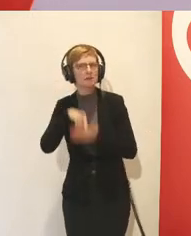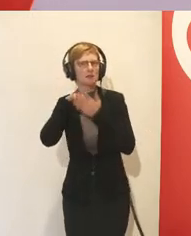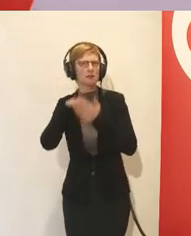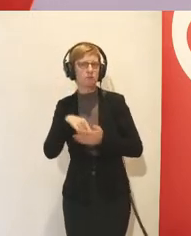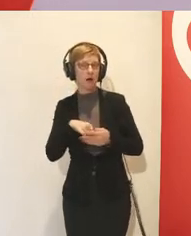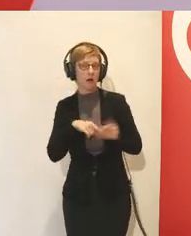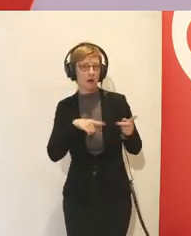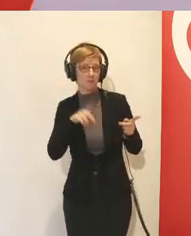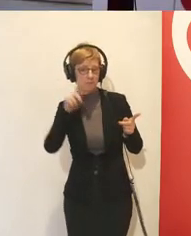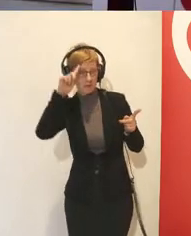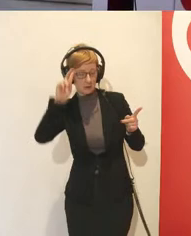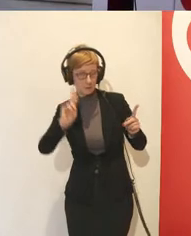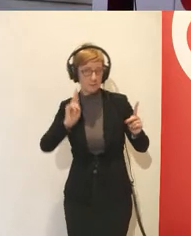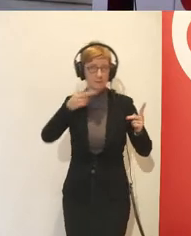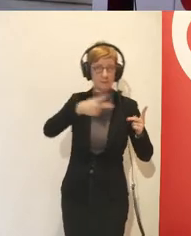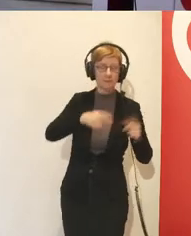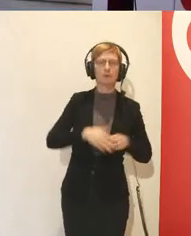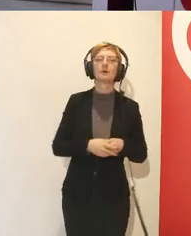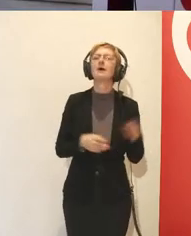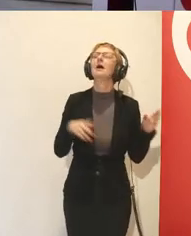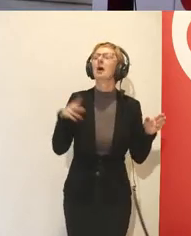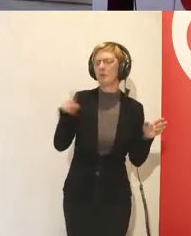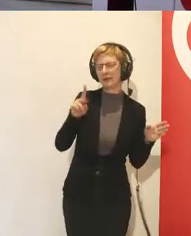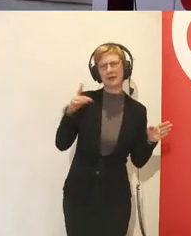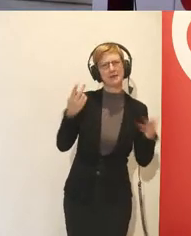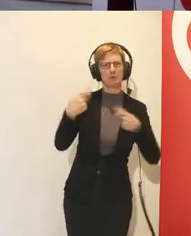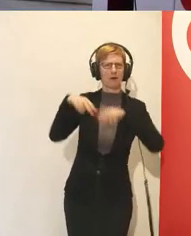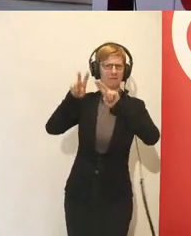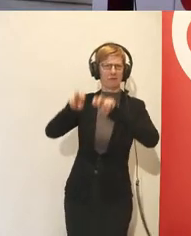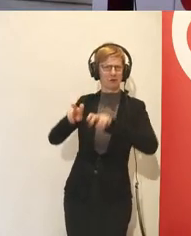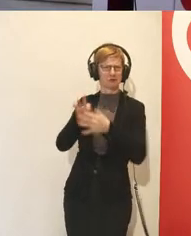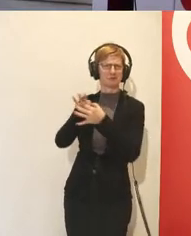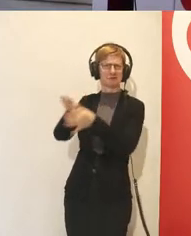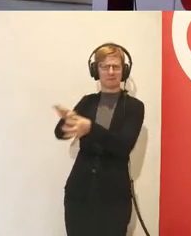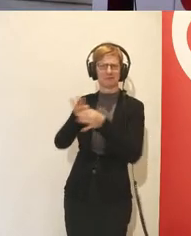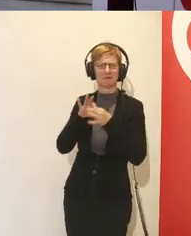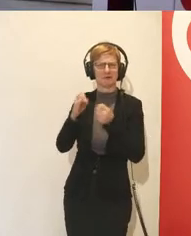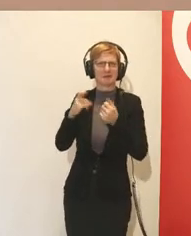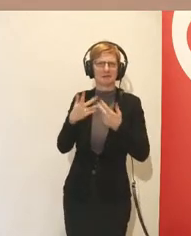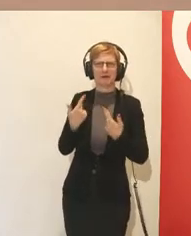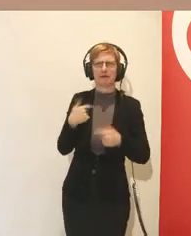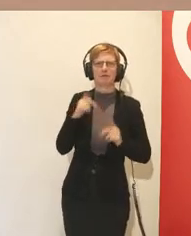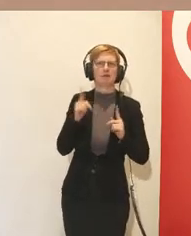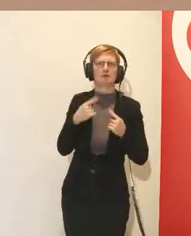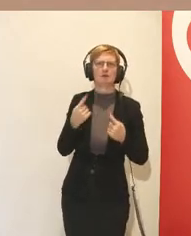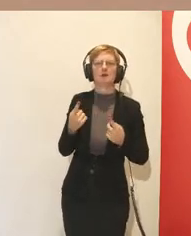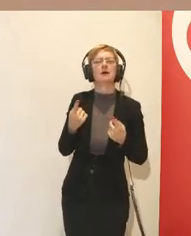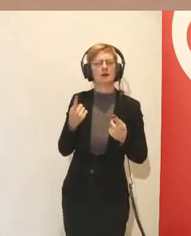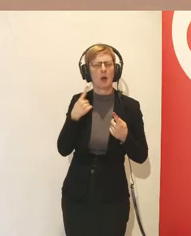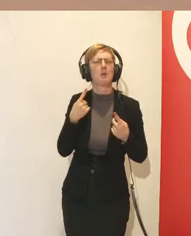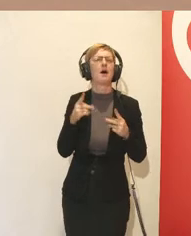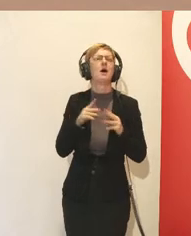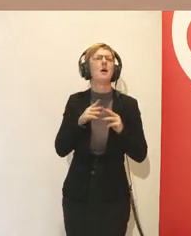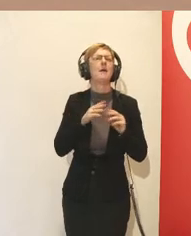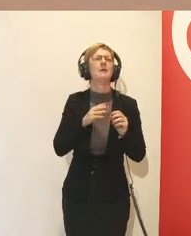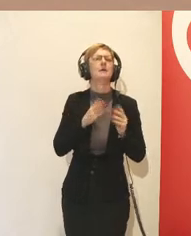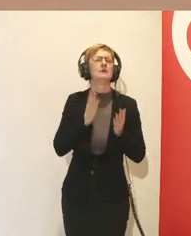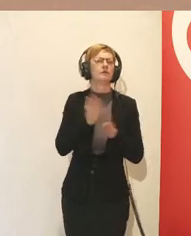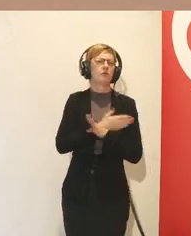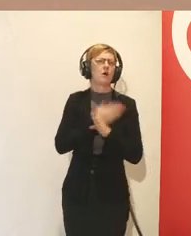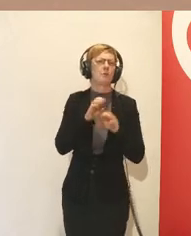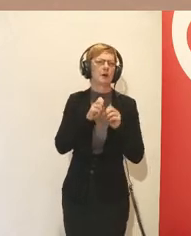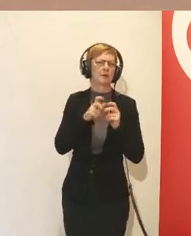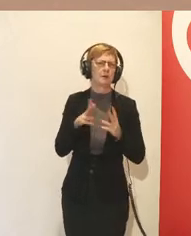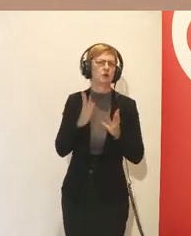die forschung würde ich das potenzial war da das wissen wir eigentlich auch schon über